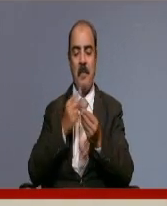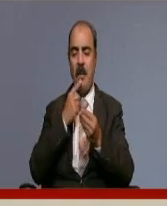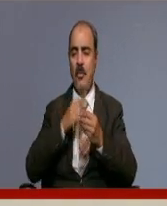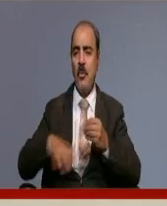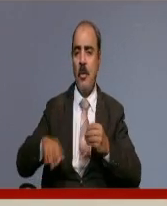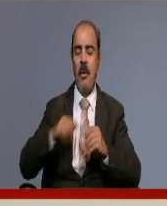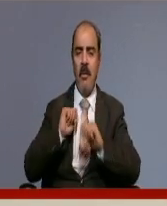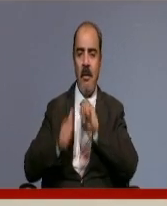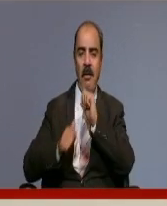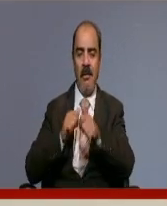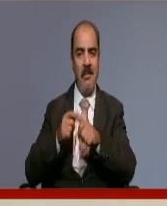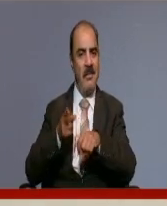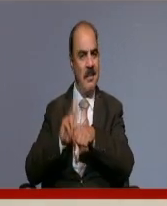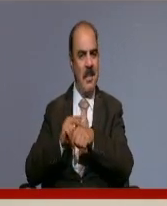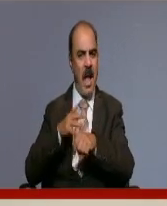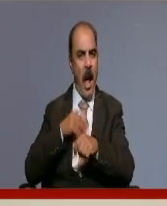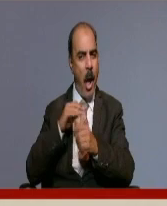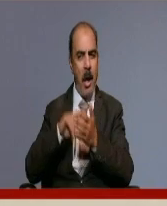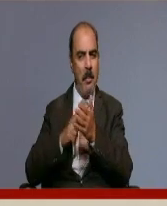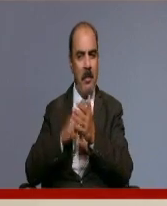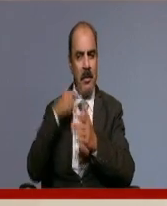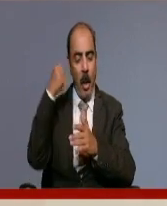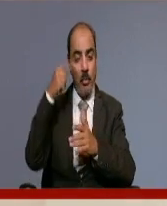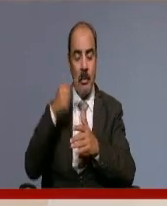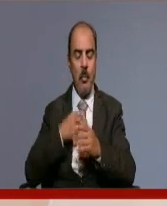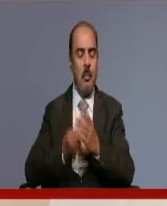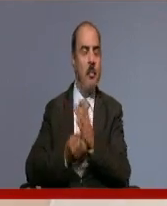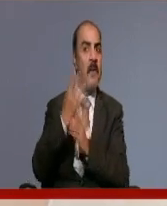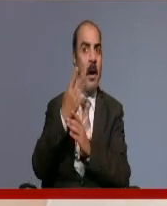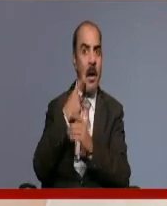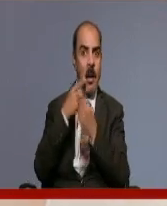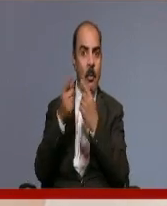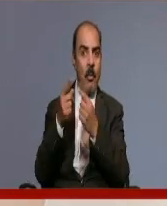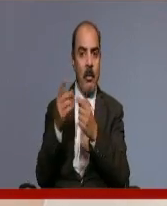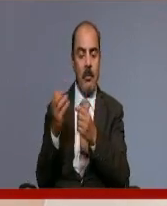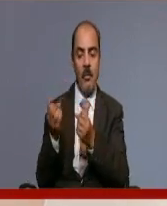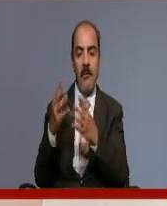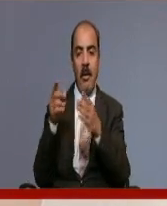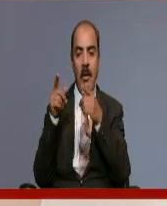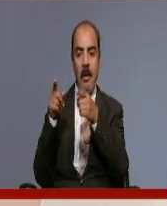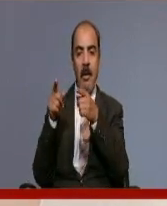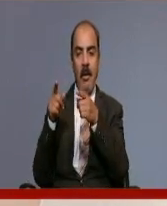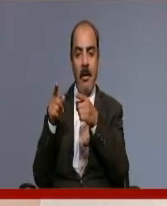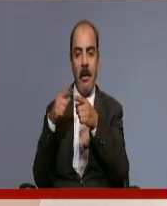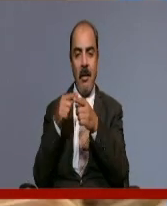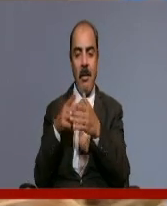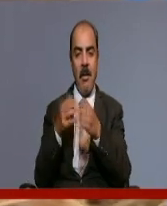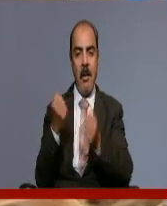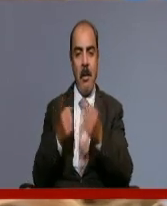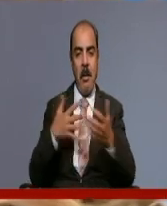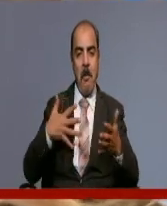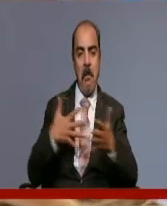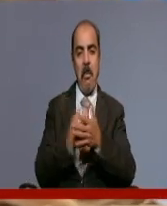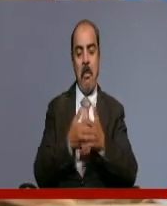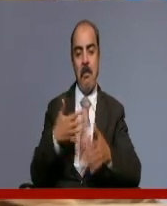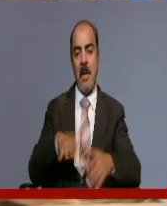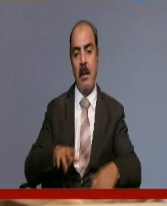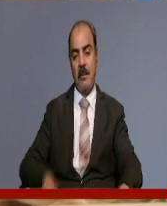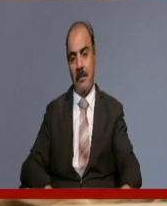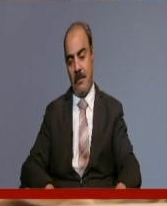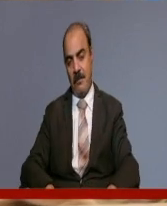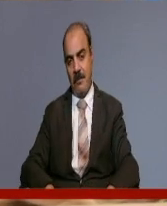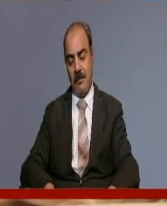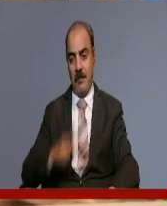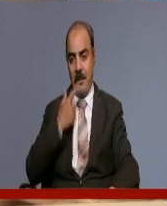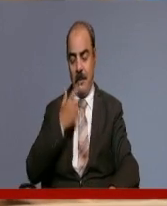شويه يقول لي طب ايه وعامل ايه هاعمل لك اكبر مفاجاه وتكون المفاجاه ان هو يموت في حادثه في نفس اليوم انت عندك